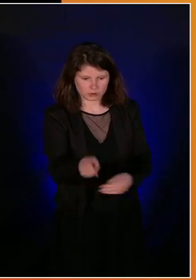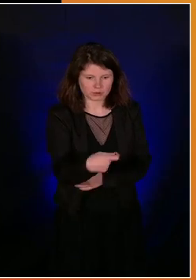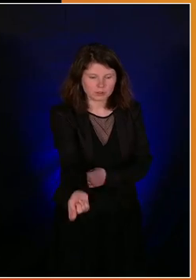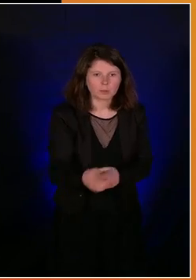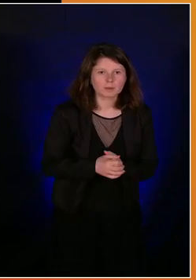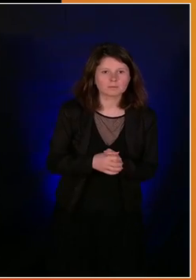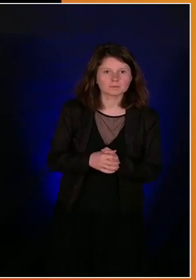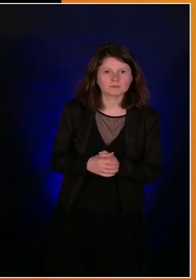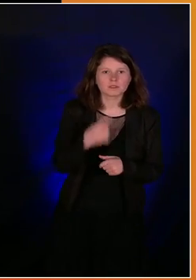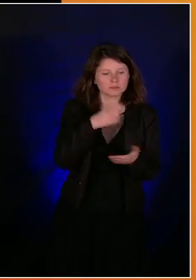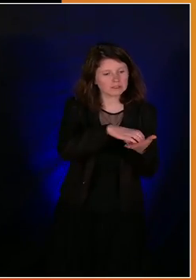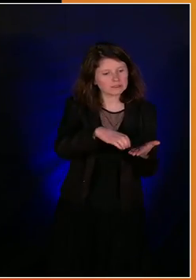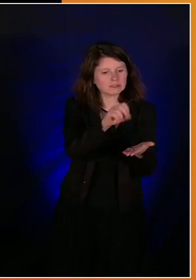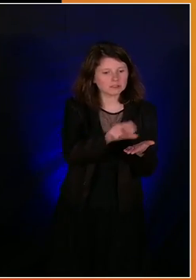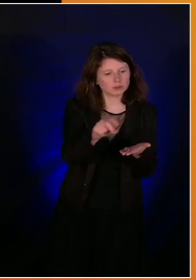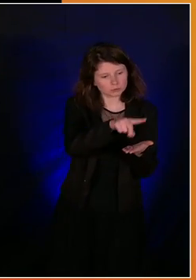requalification en